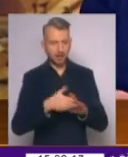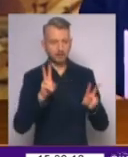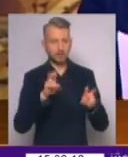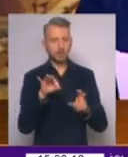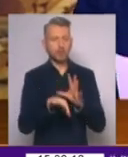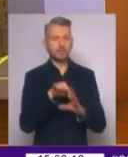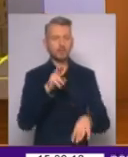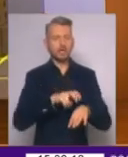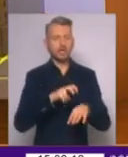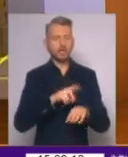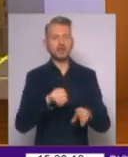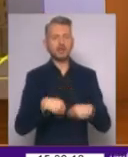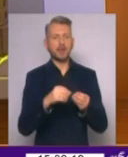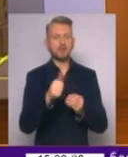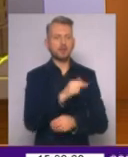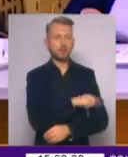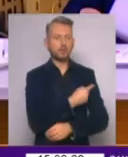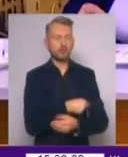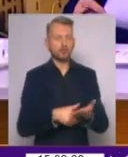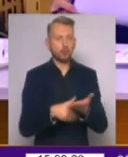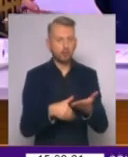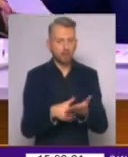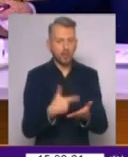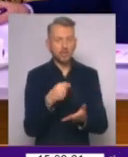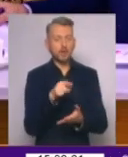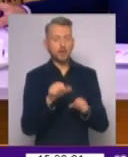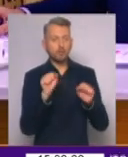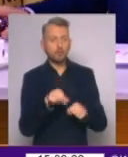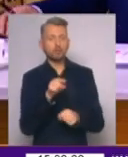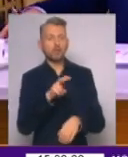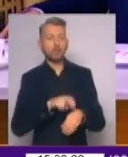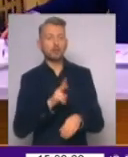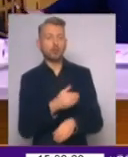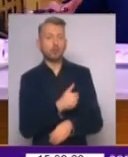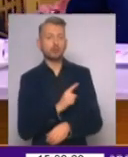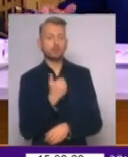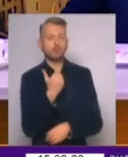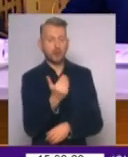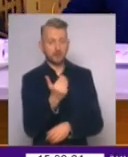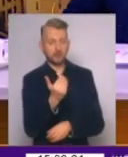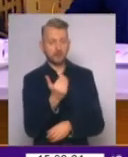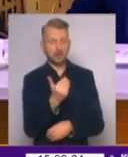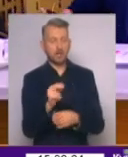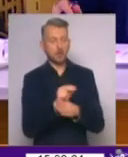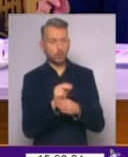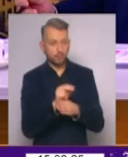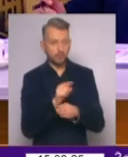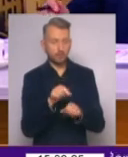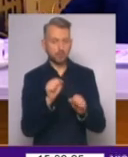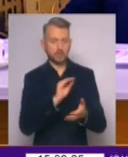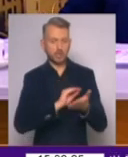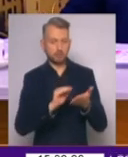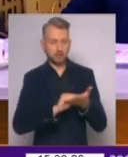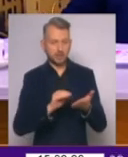вибір лікаря з надання первинної медичної допомоги», де ви можете того лікаря, який хочете, щоб вас лікував, ви можете тут